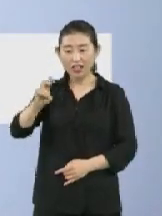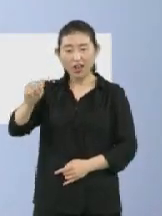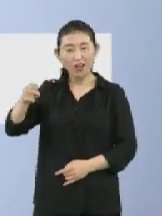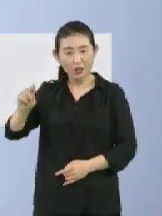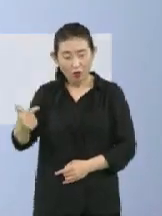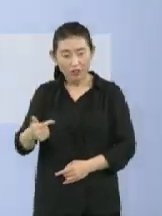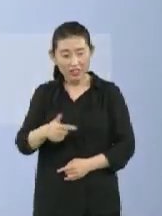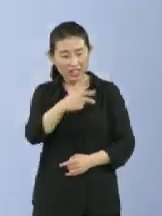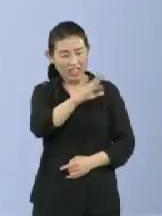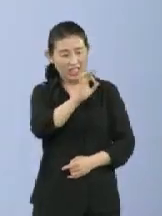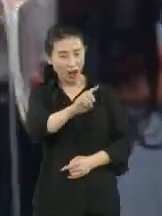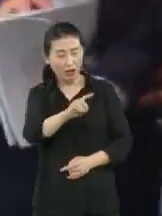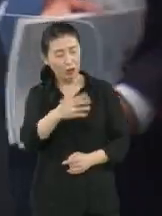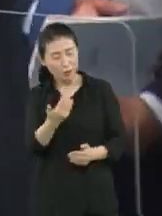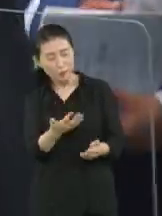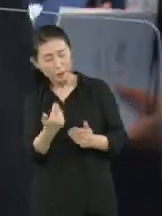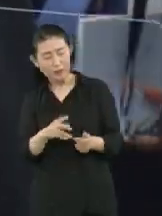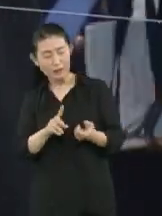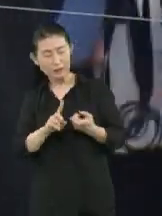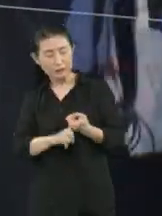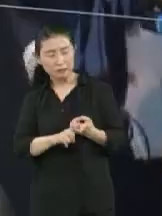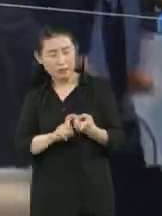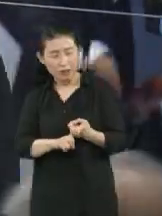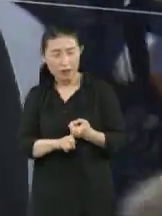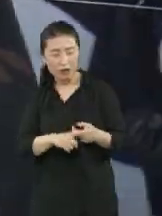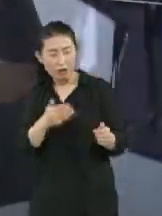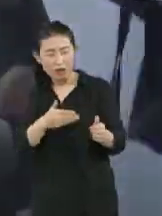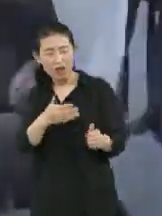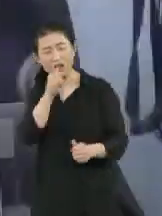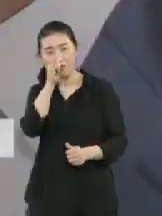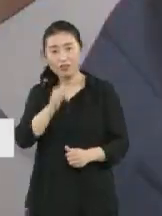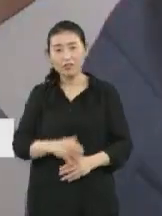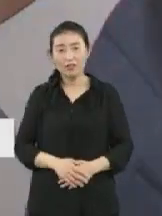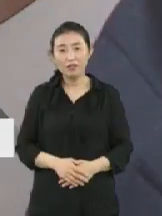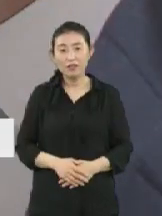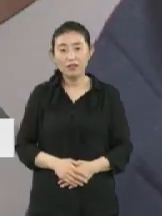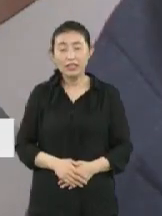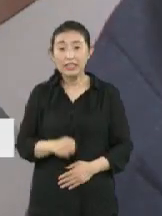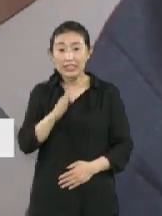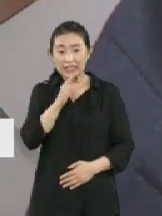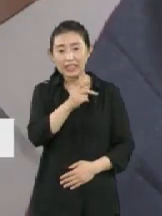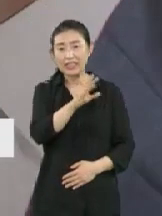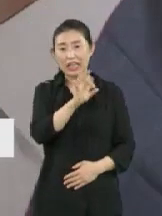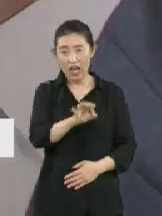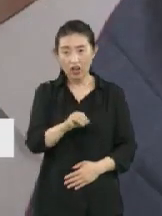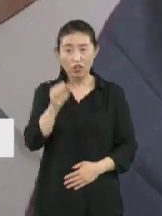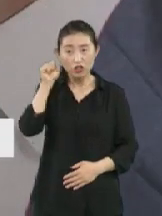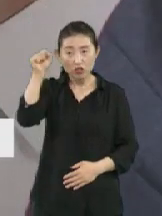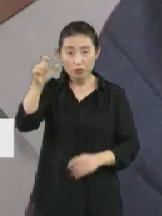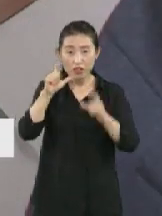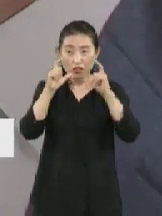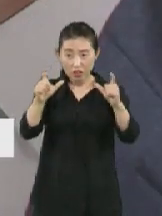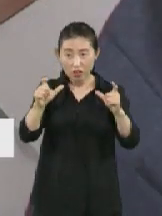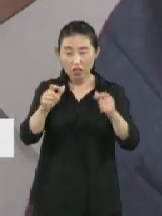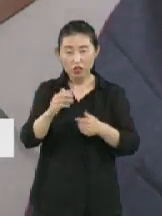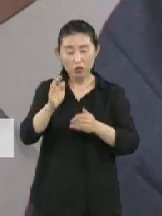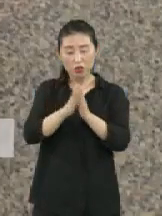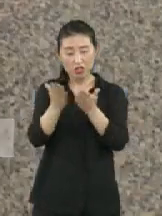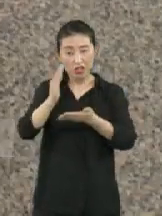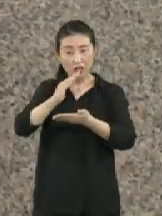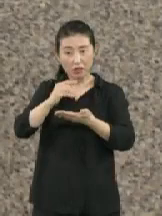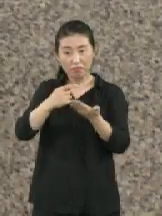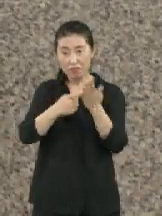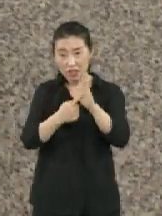후보들이 양 지사를 향해 손을 내밀 가능성도 있습니다. 실제 양 지사의 출마 선언식과 출판